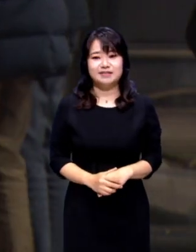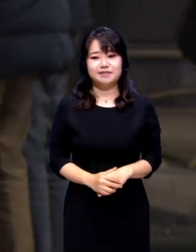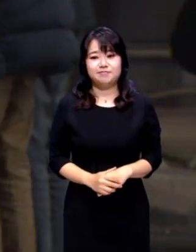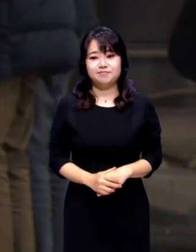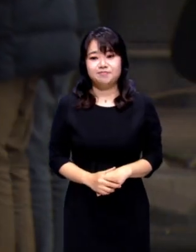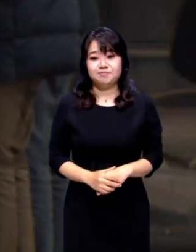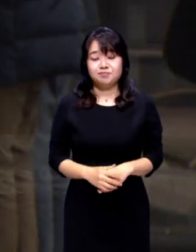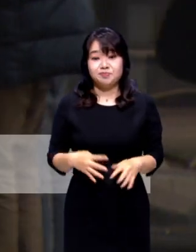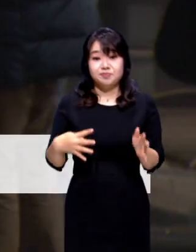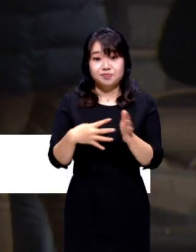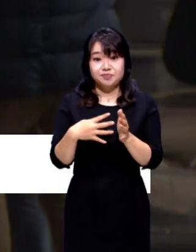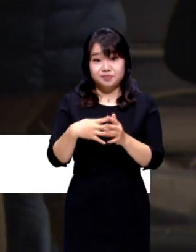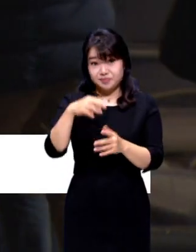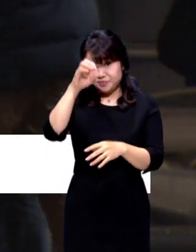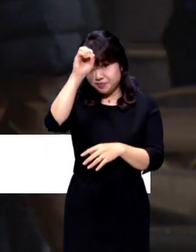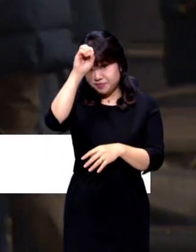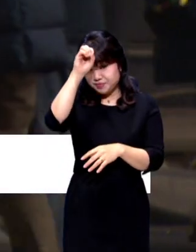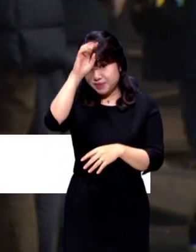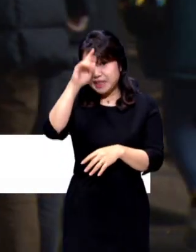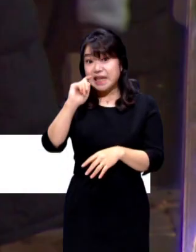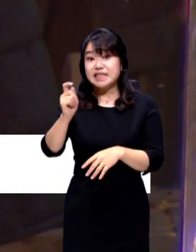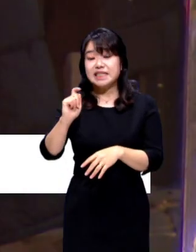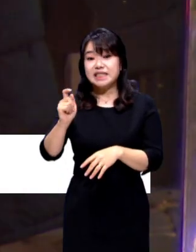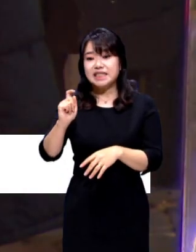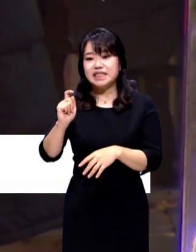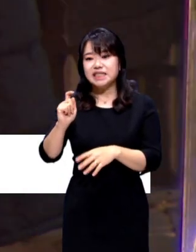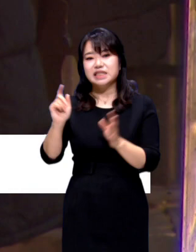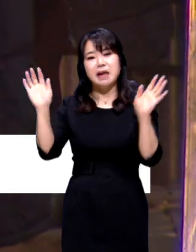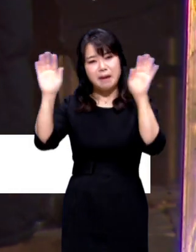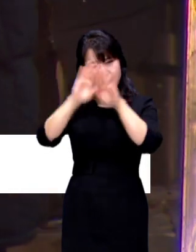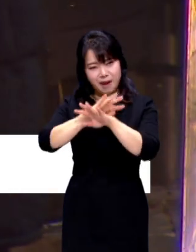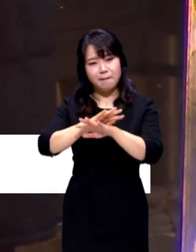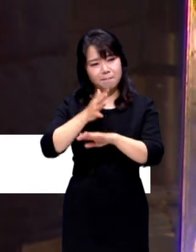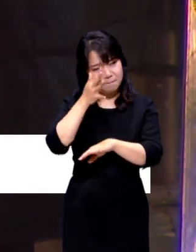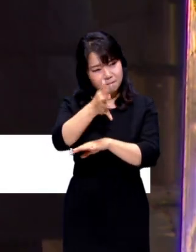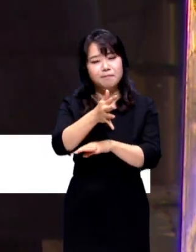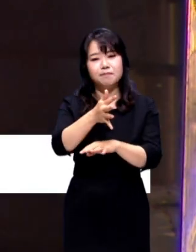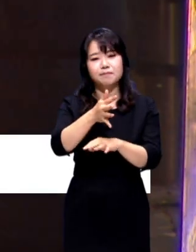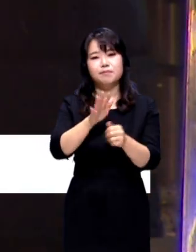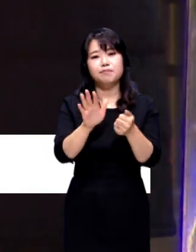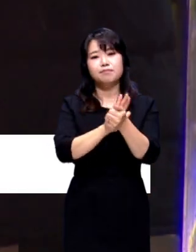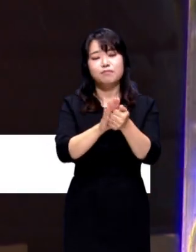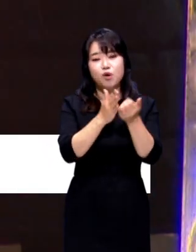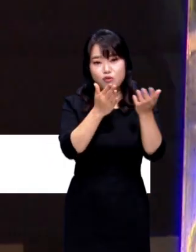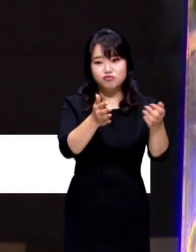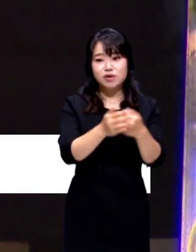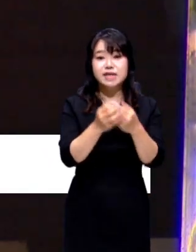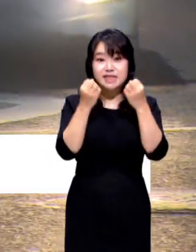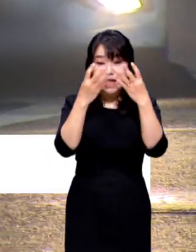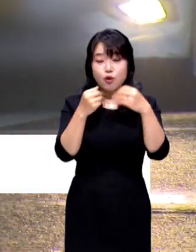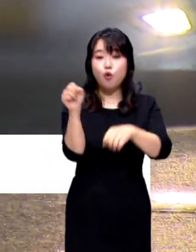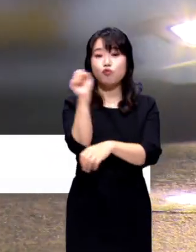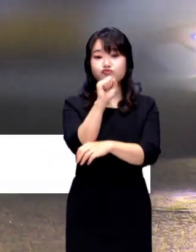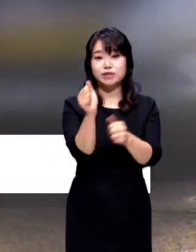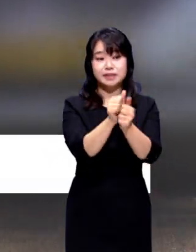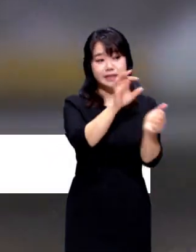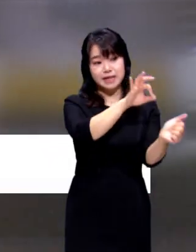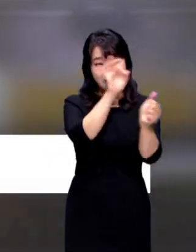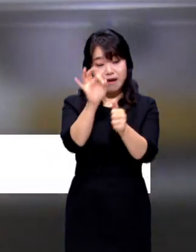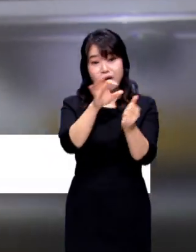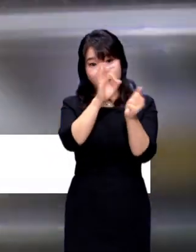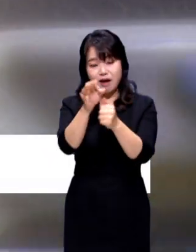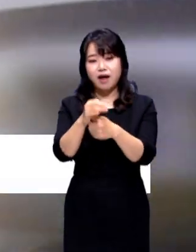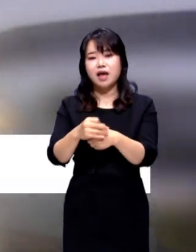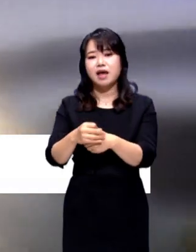법인 택시의 경우 가급적 야간에 운행하도록 하는 한편 혜택을 줘 기사를 새로 채용하도록 해 택시 2천